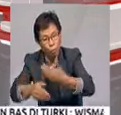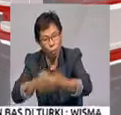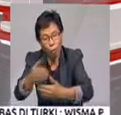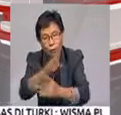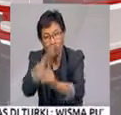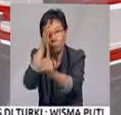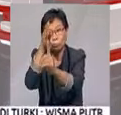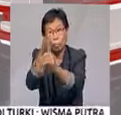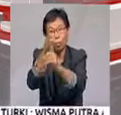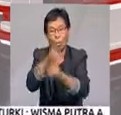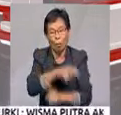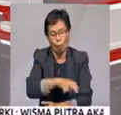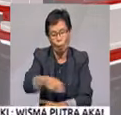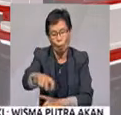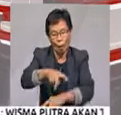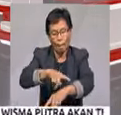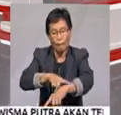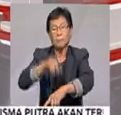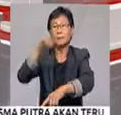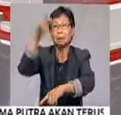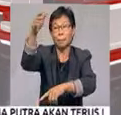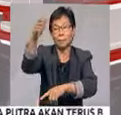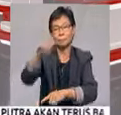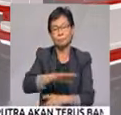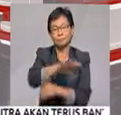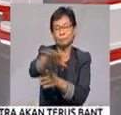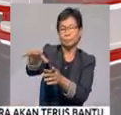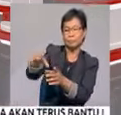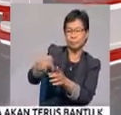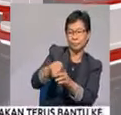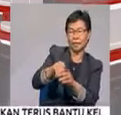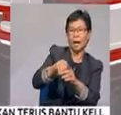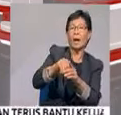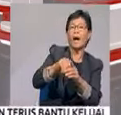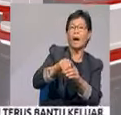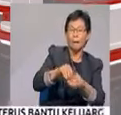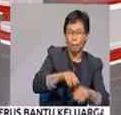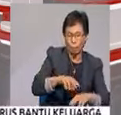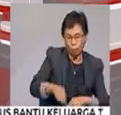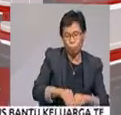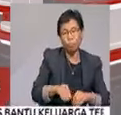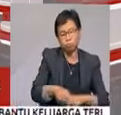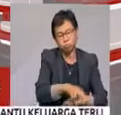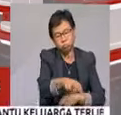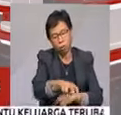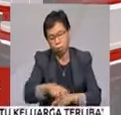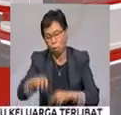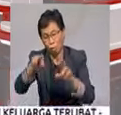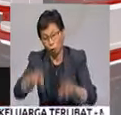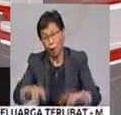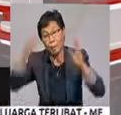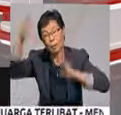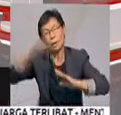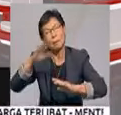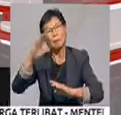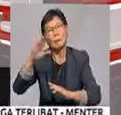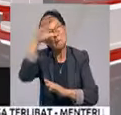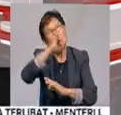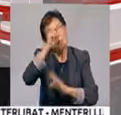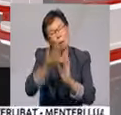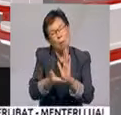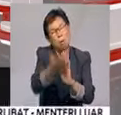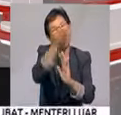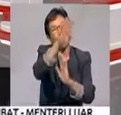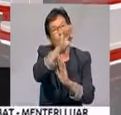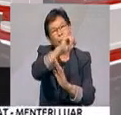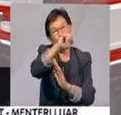tuju sektor pengangkutan pada masa depan. Ya, ia merangkumi isu berkaitan mobiliti penduduk Malaysia yang dijangka meningkat daripada